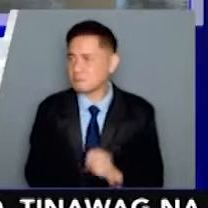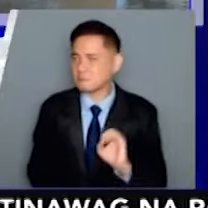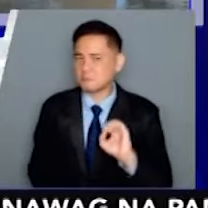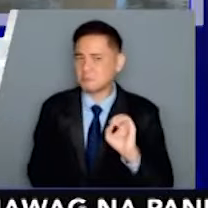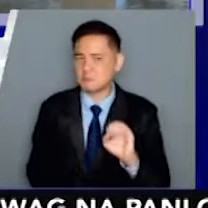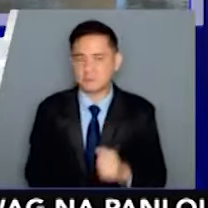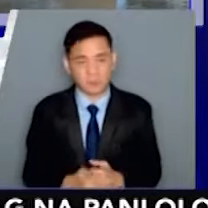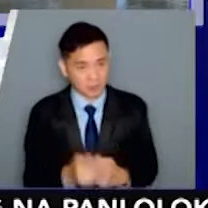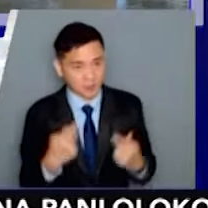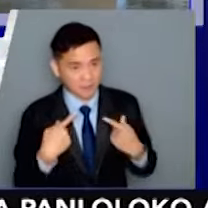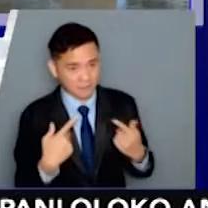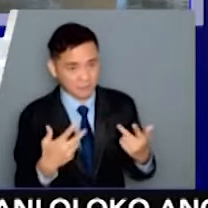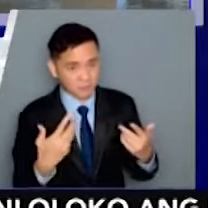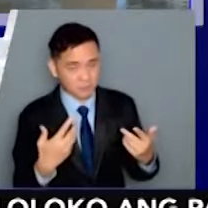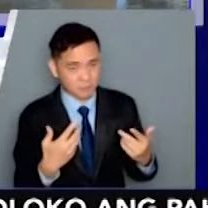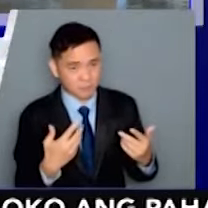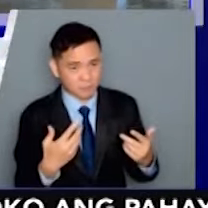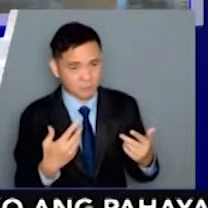copy?